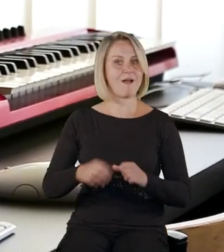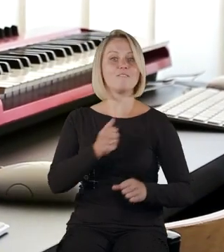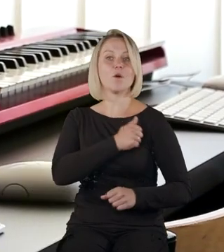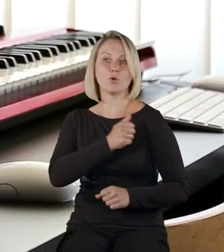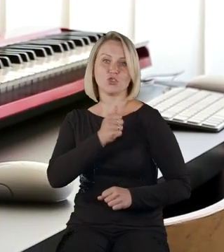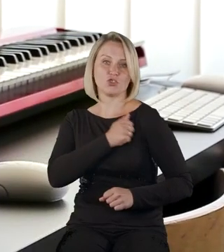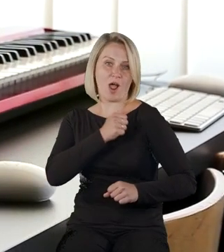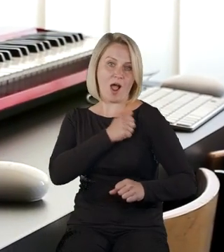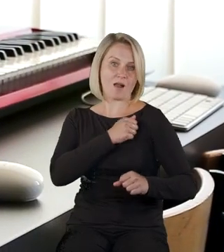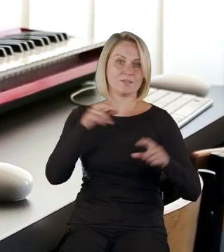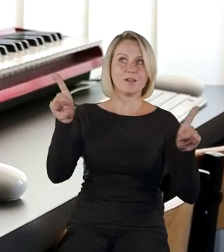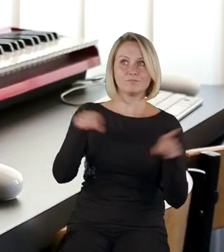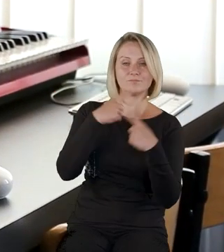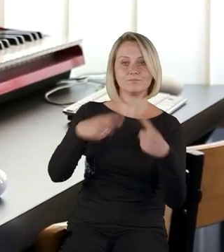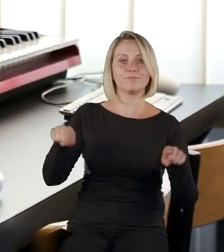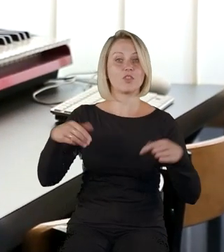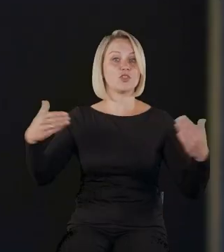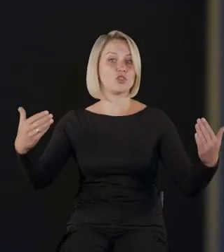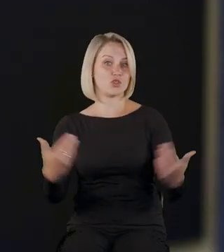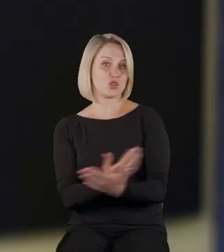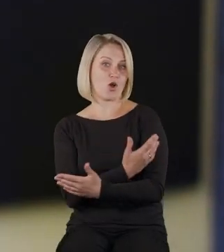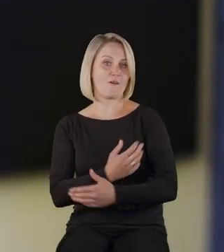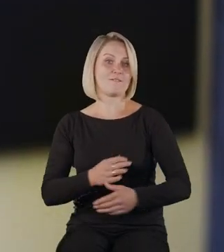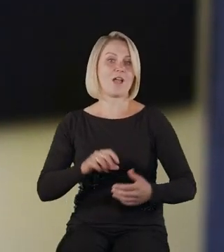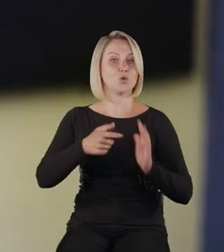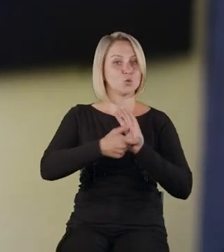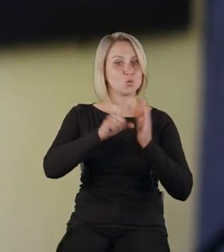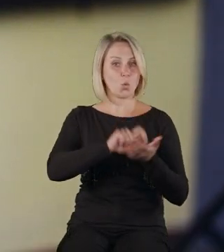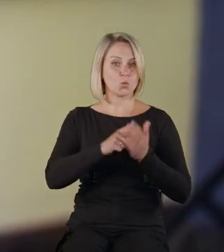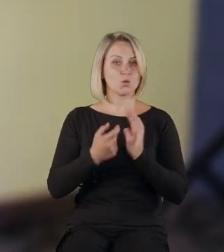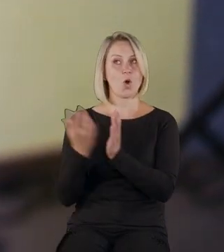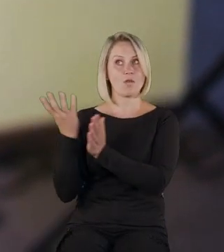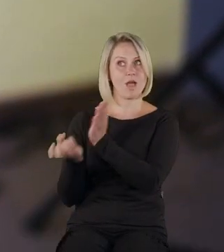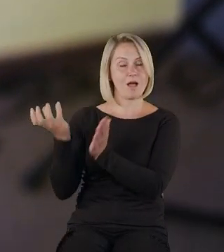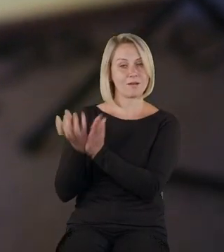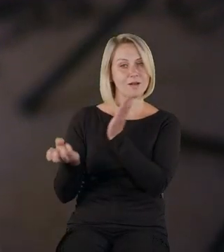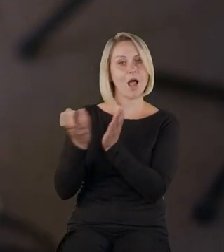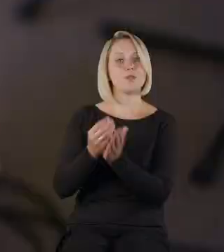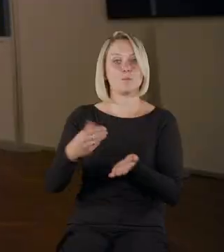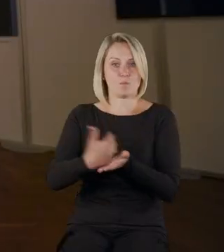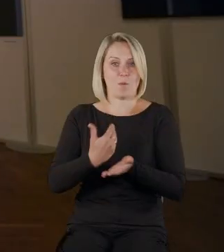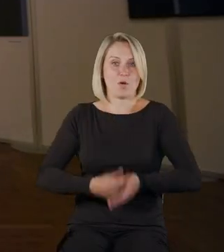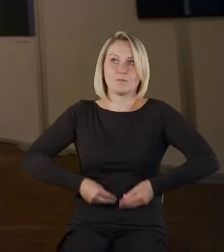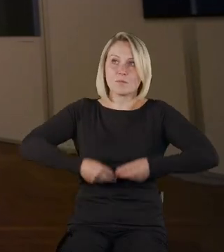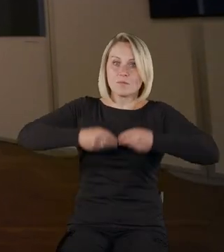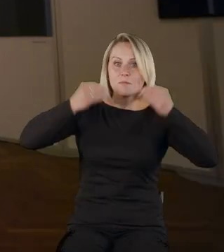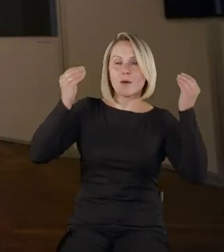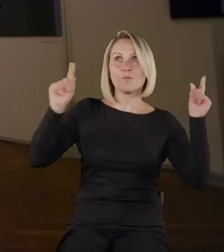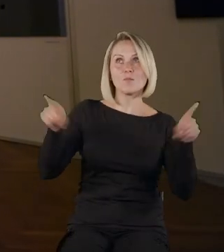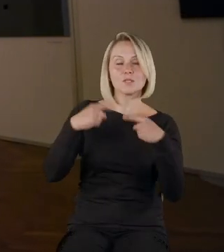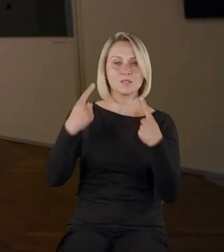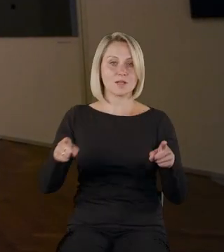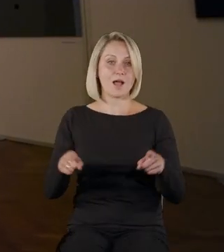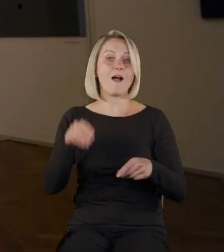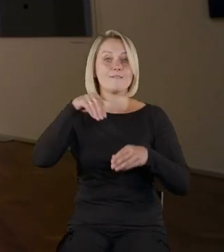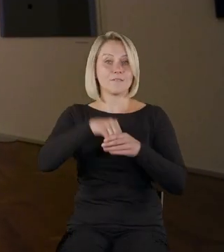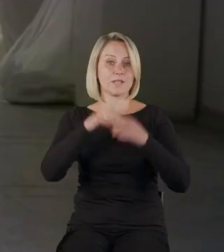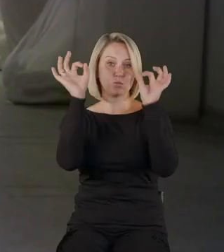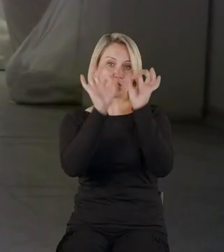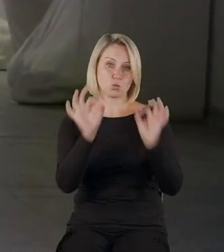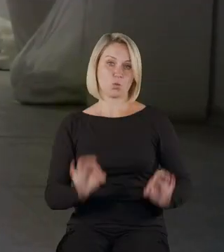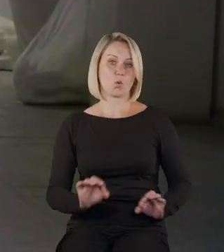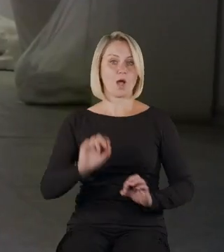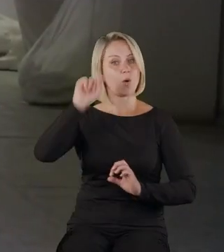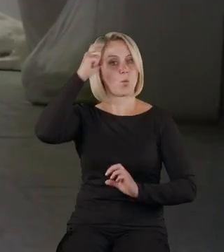wypożyczalnia instrumentów i nowo powstałe studio nagrań pozwoli Wam kształcić kunszt muzyczny. W budynku Instytutu Sztuki mieszczą się